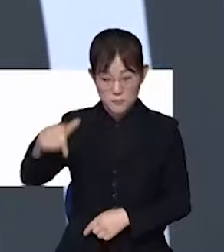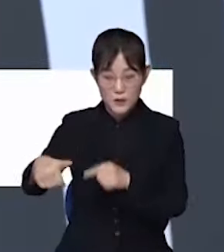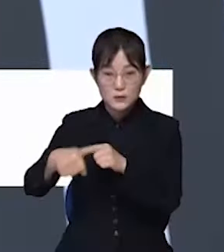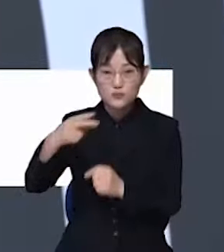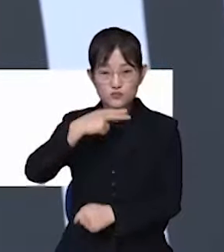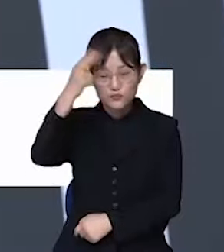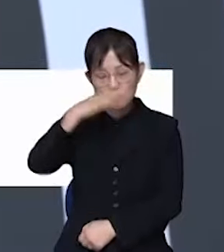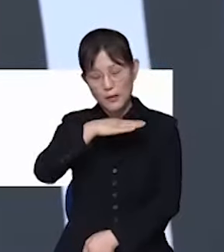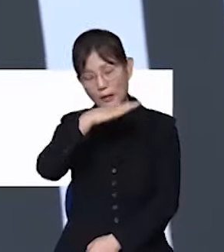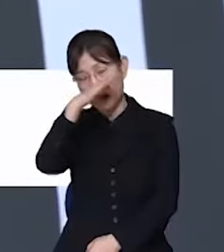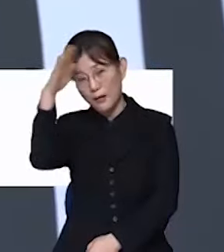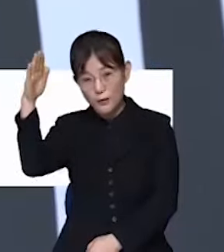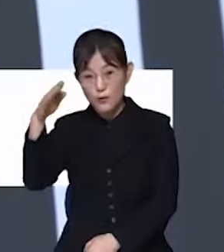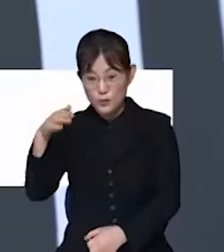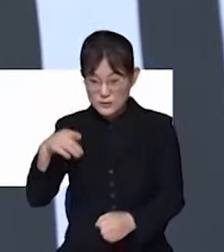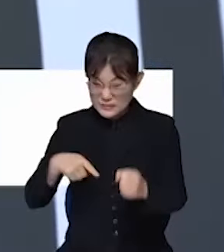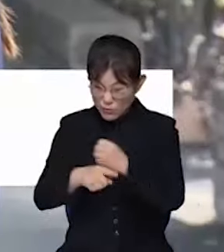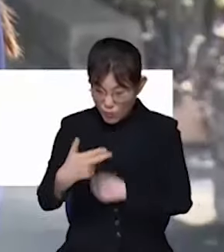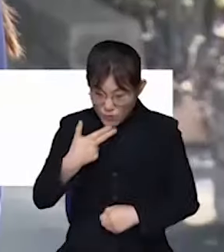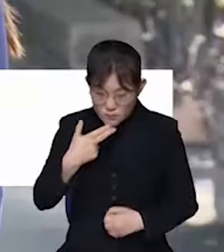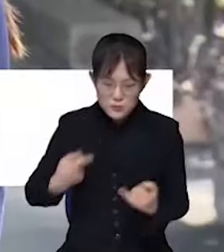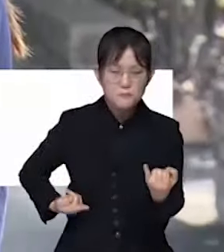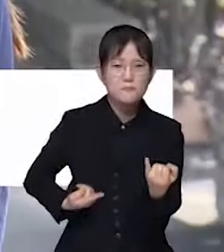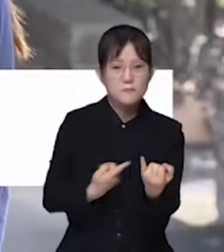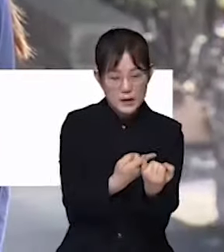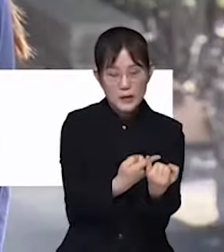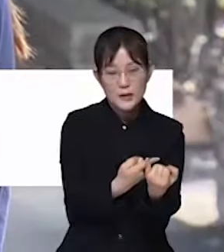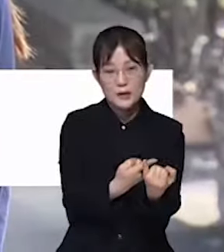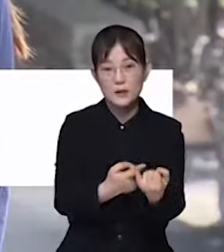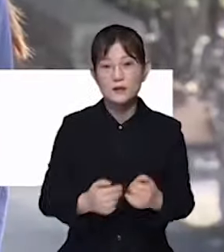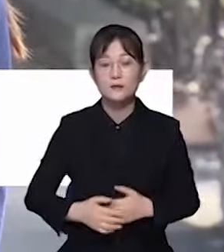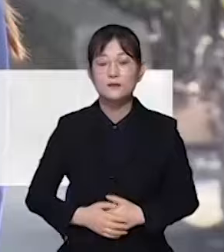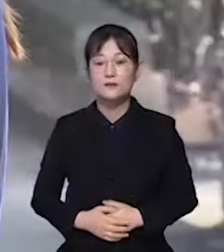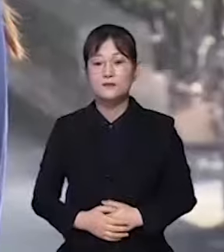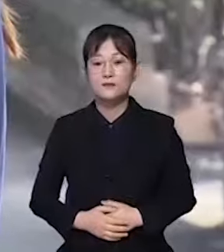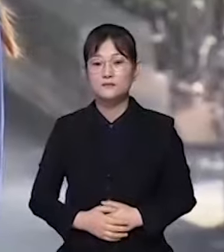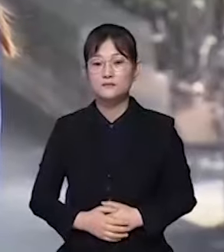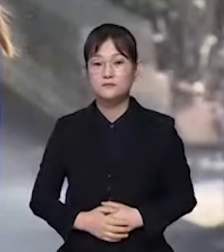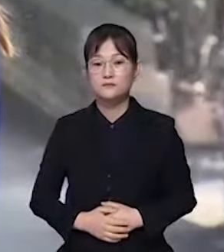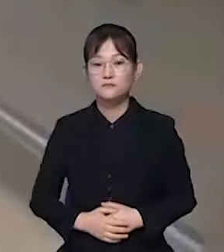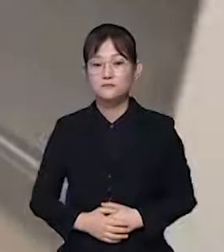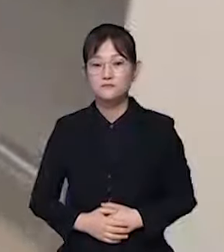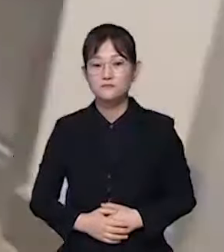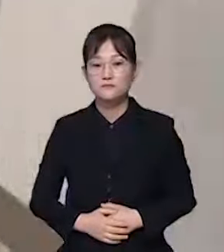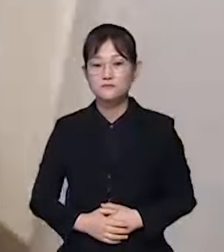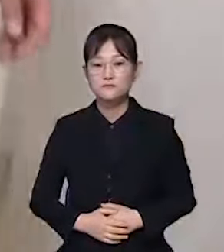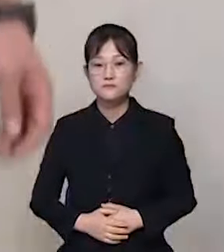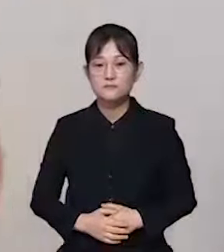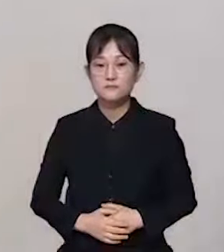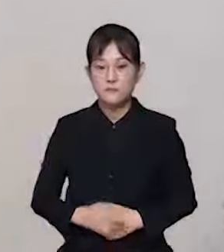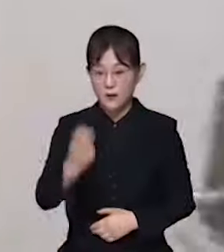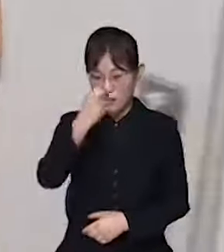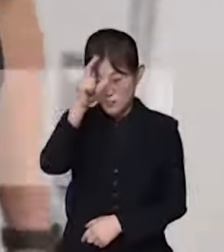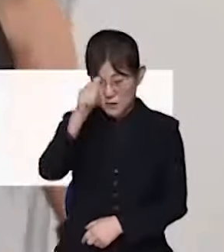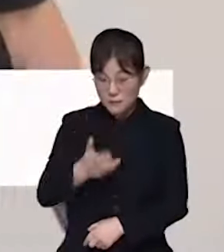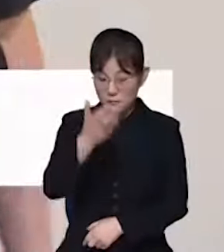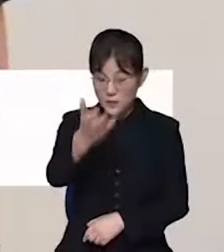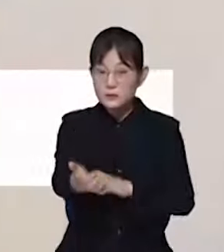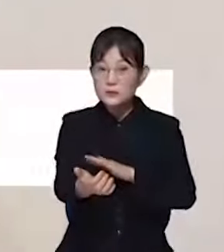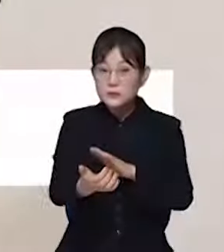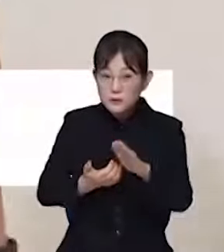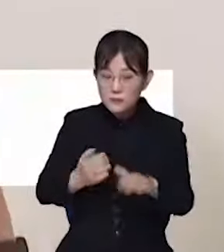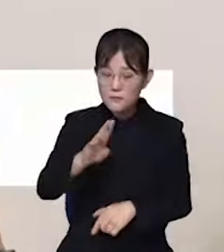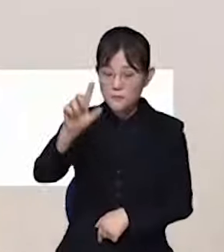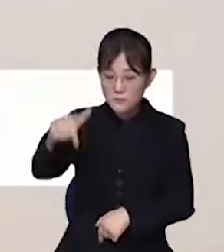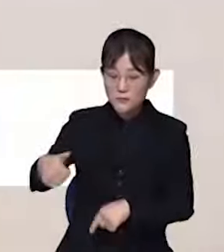술에 취해 아무런 이유 없이 살인을 저지른 것으로 드러나 국민적 공분을 더했습니다. 검찰에 송치되기 전 취재진